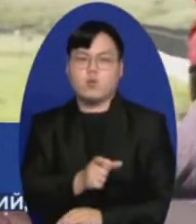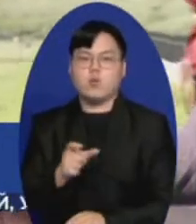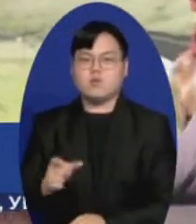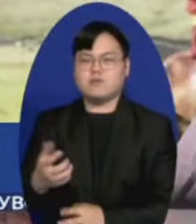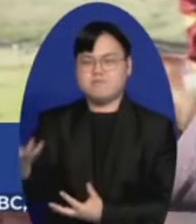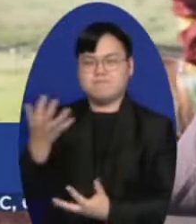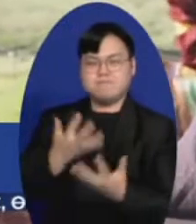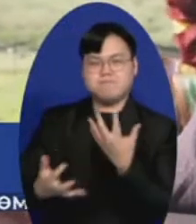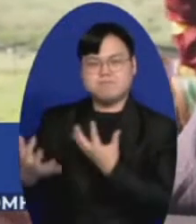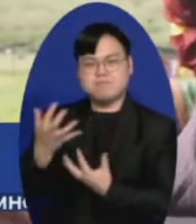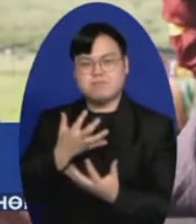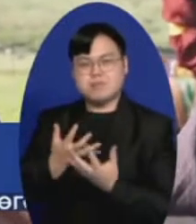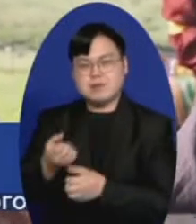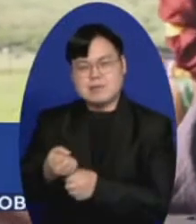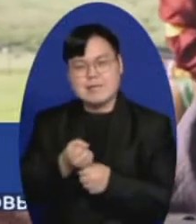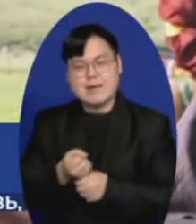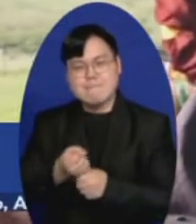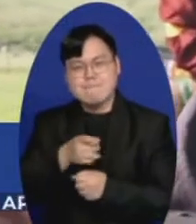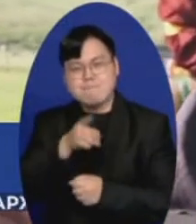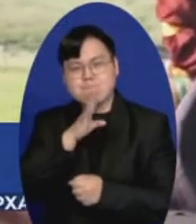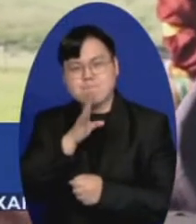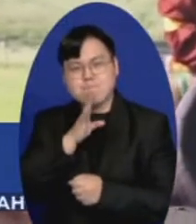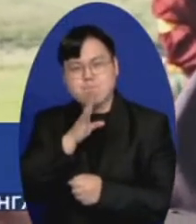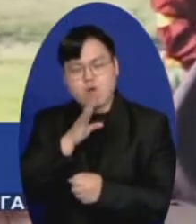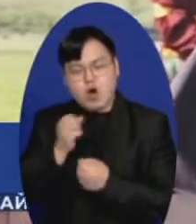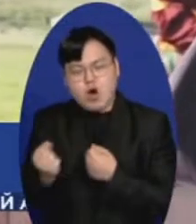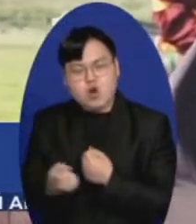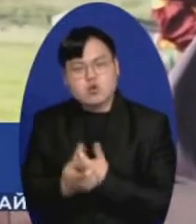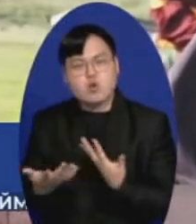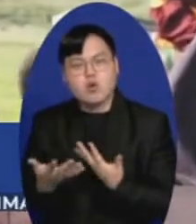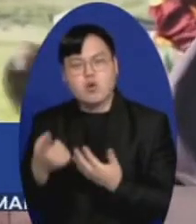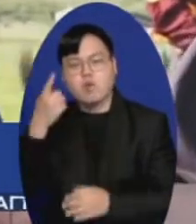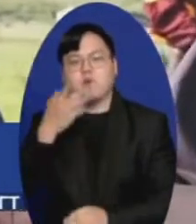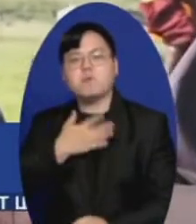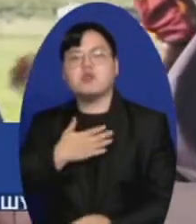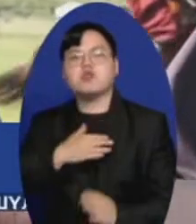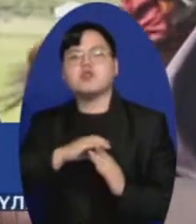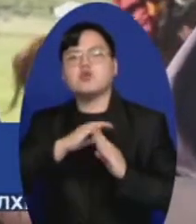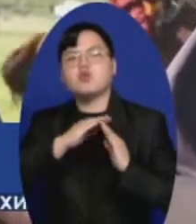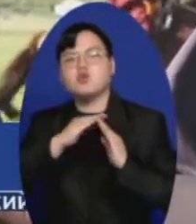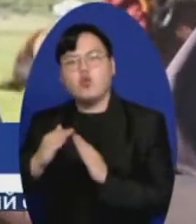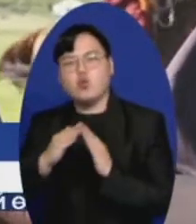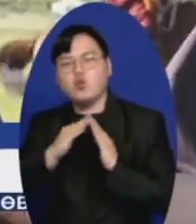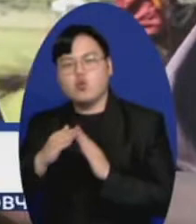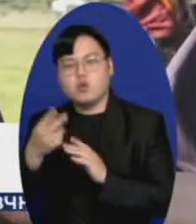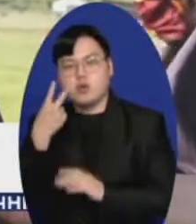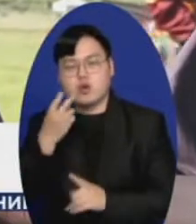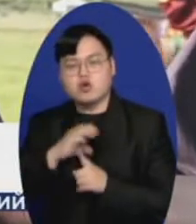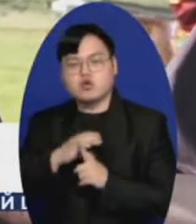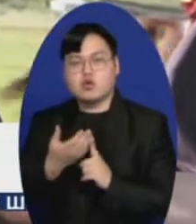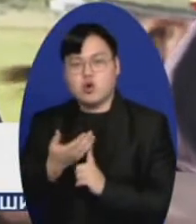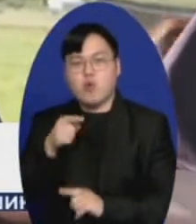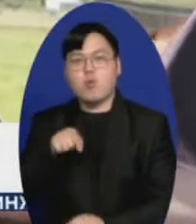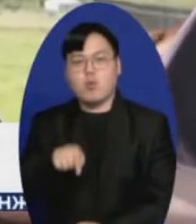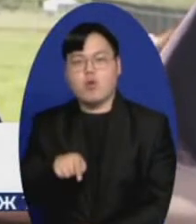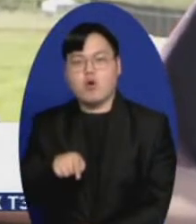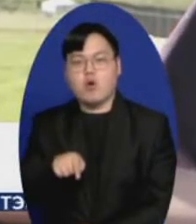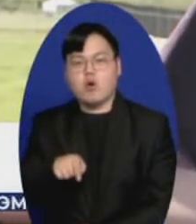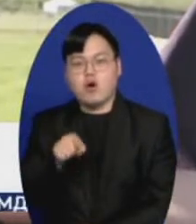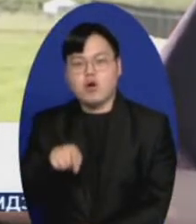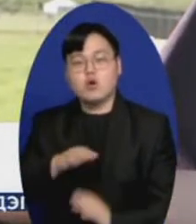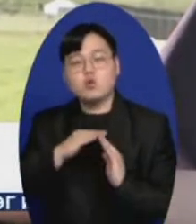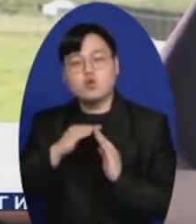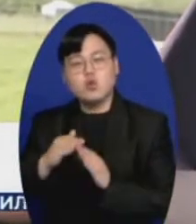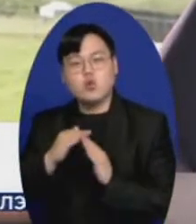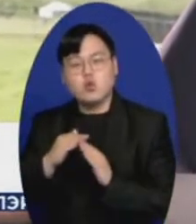жуулчдын зөрин их одоо юм соронзон ормод өөрөө нүүдлийн юм хөө ах уу гэж одоо бие үлдэв үздэг. Тэгээд цаашлаад энэ